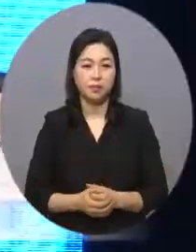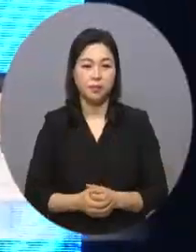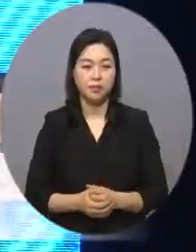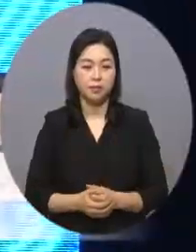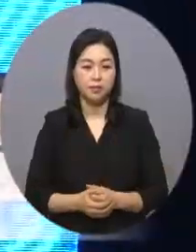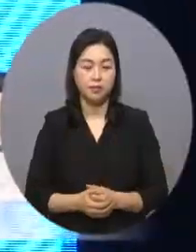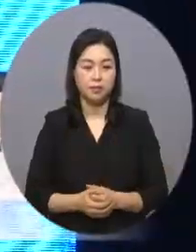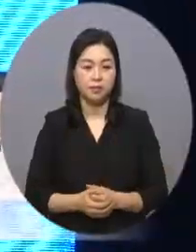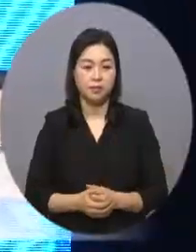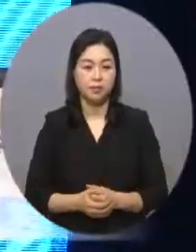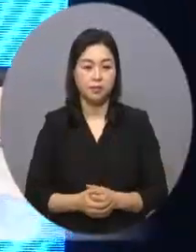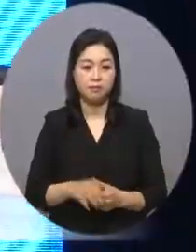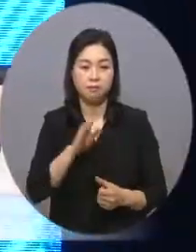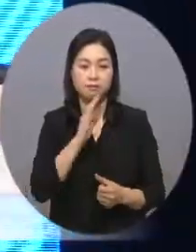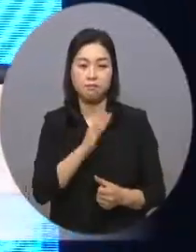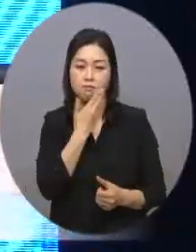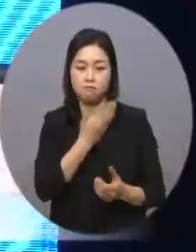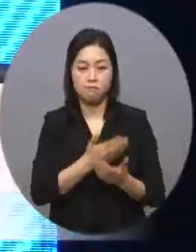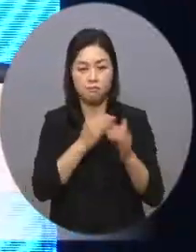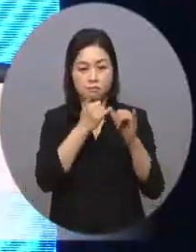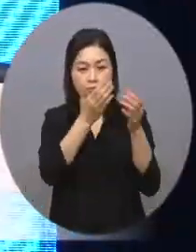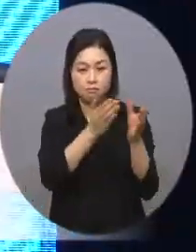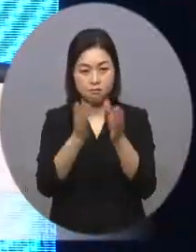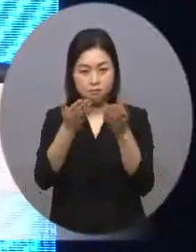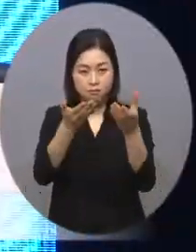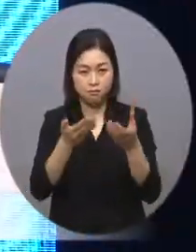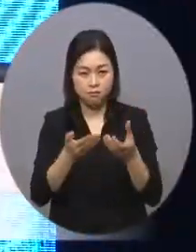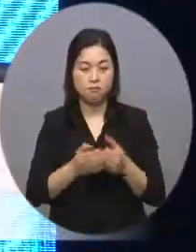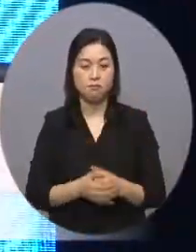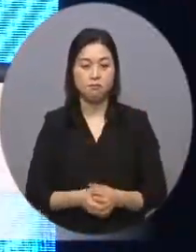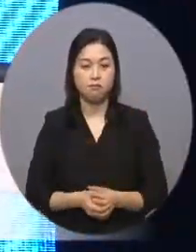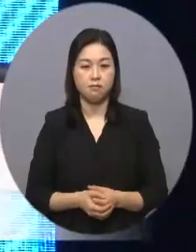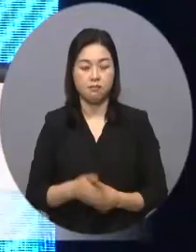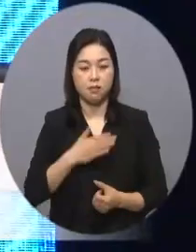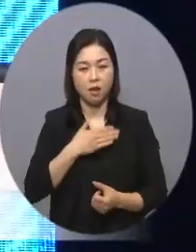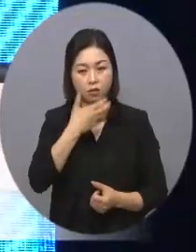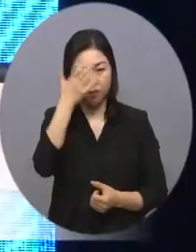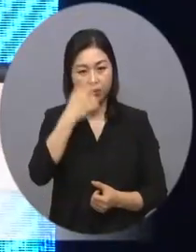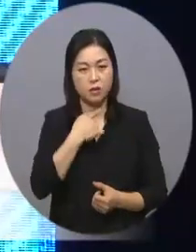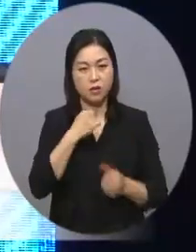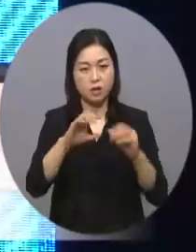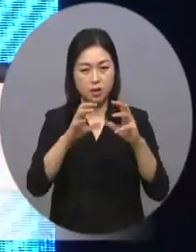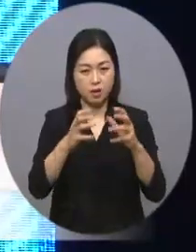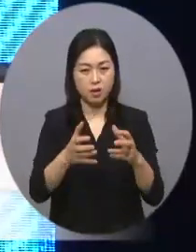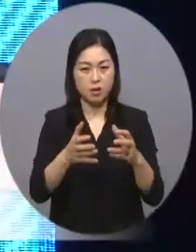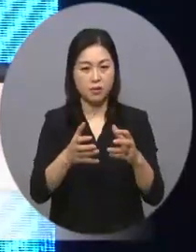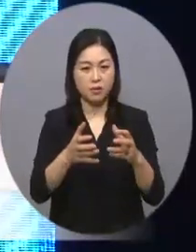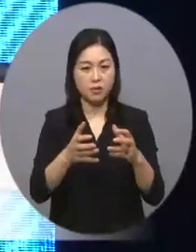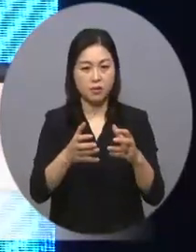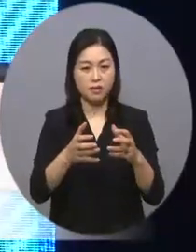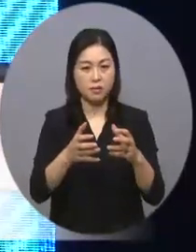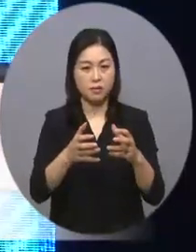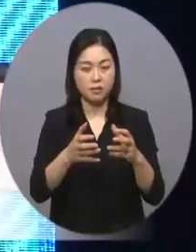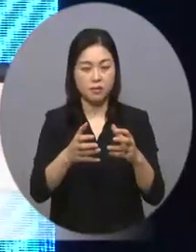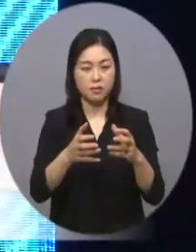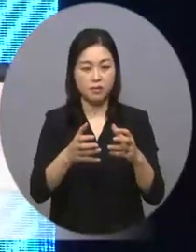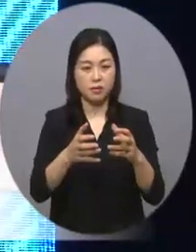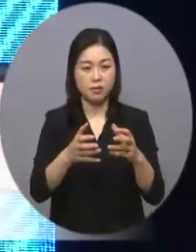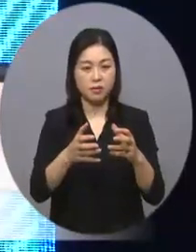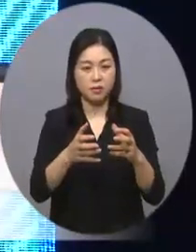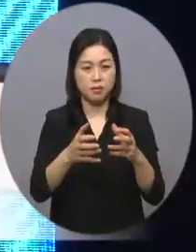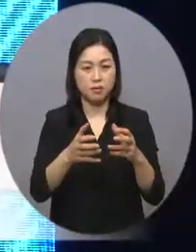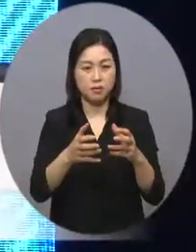정말 귀한 상을 준비해 주셔서 제가 꿈꿔왔던 나라 왔다 이렇게